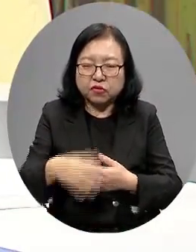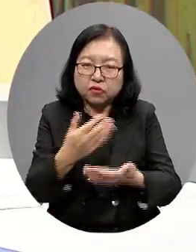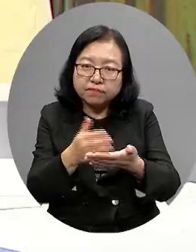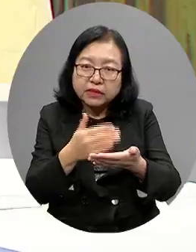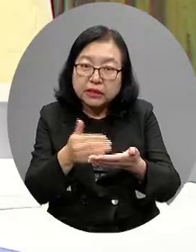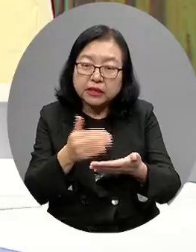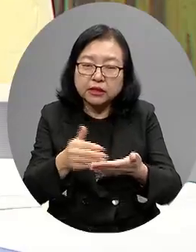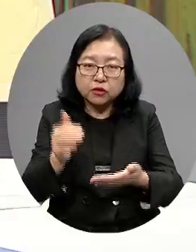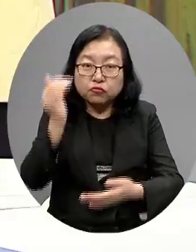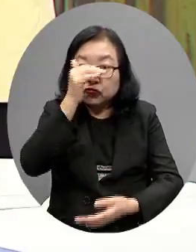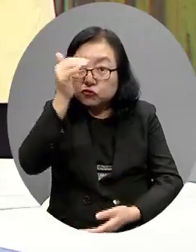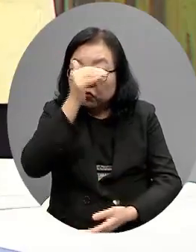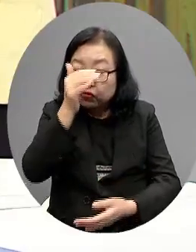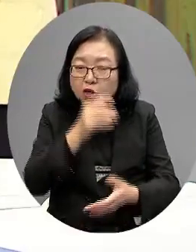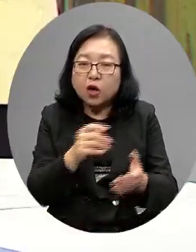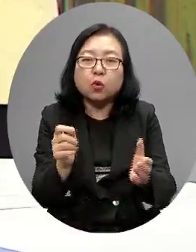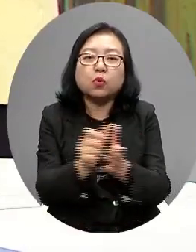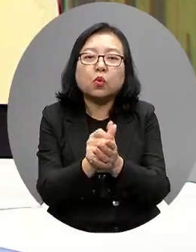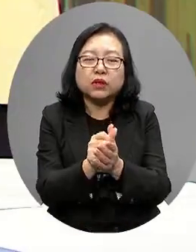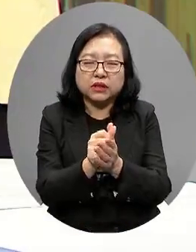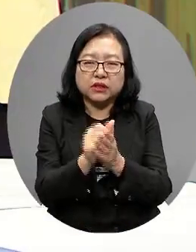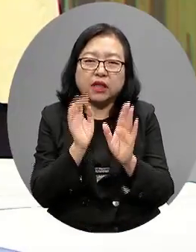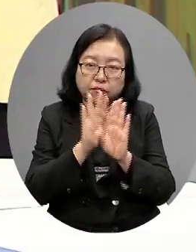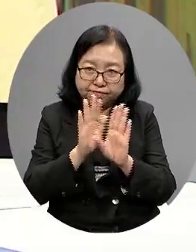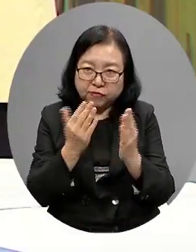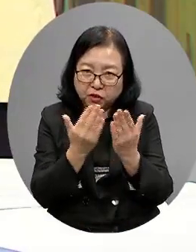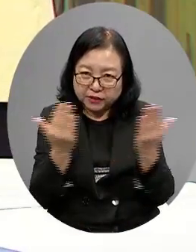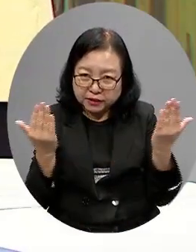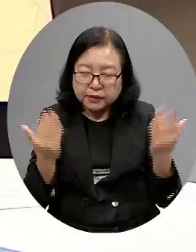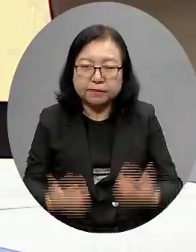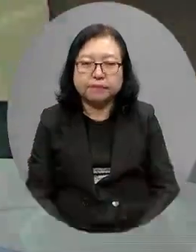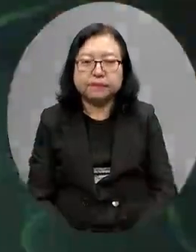있따라 열렸습니다 기자가 보도합니다